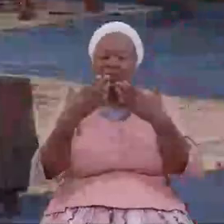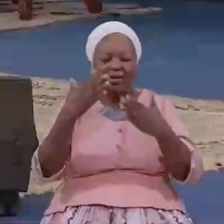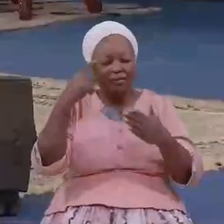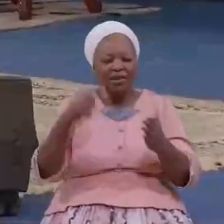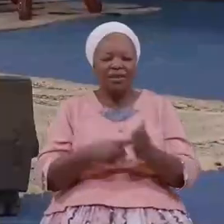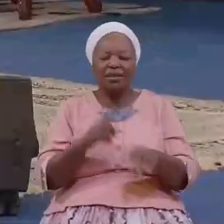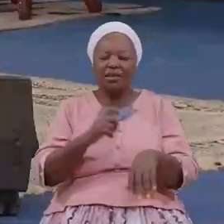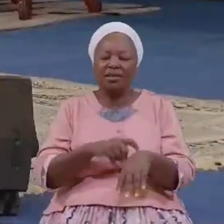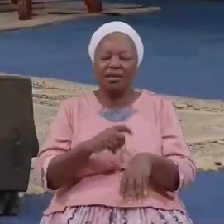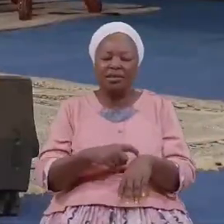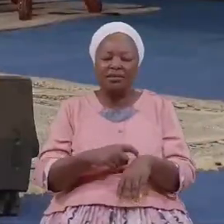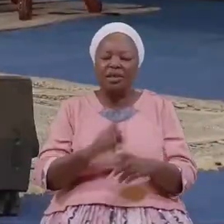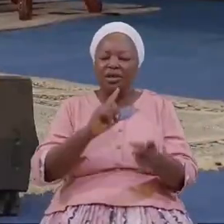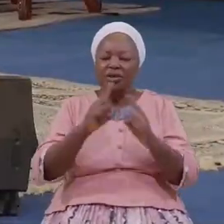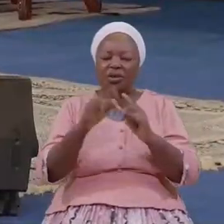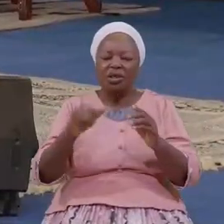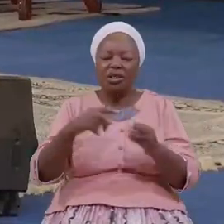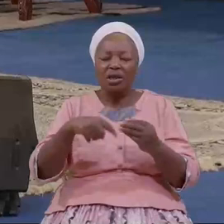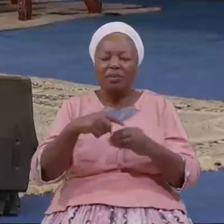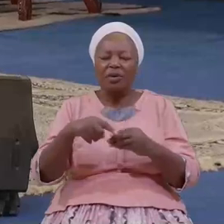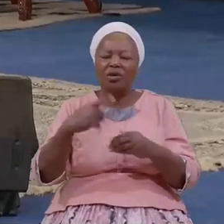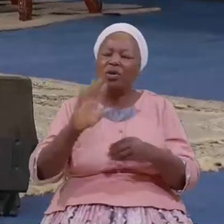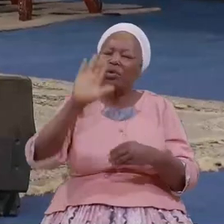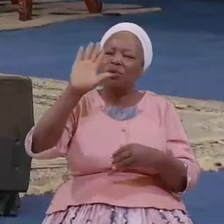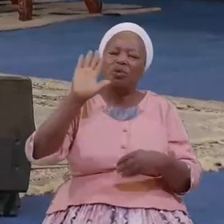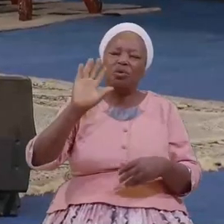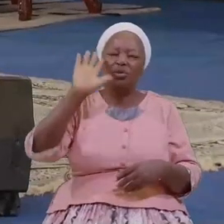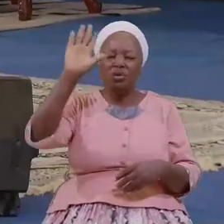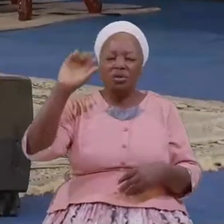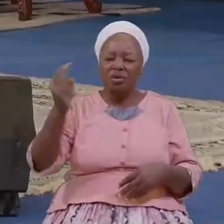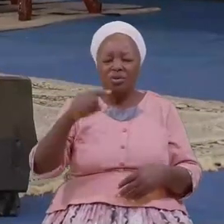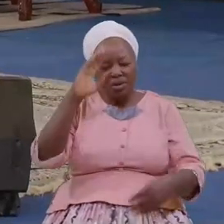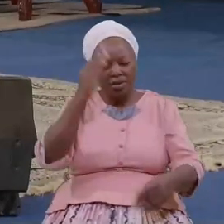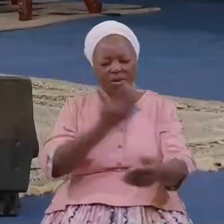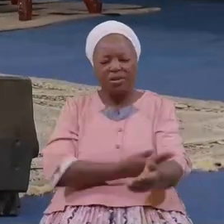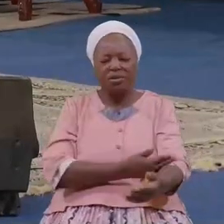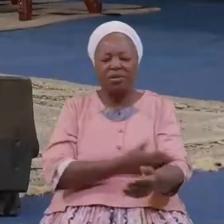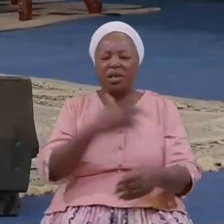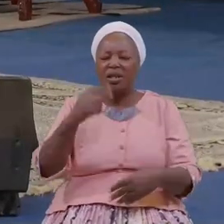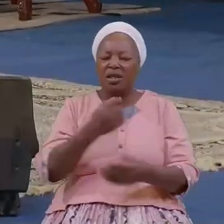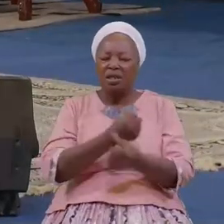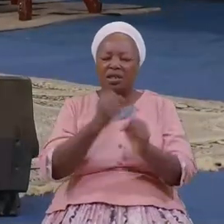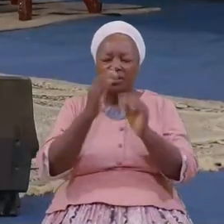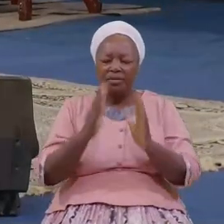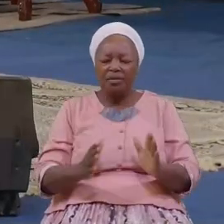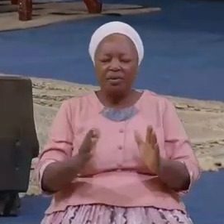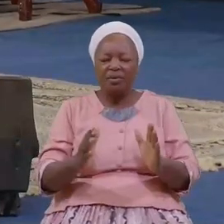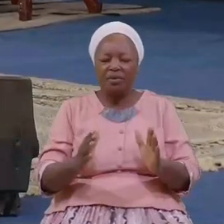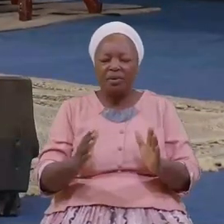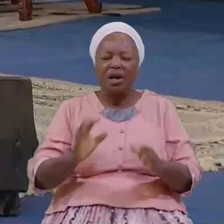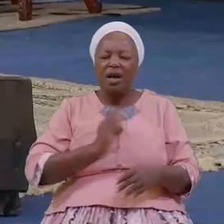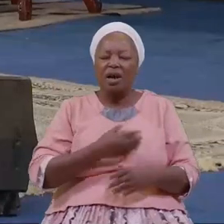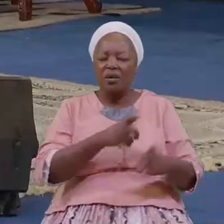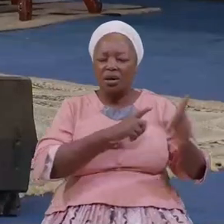cette session, parlant de ton Fils unique, notre Sauveur, notre Seigneur,